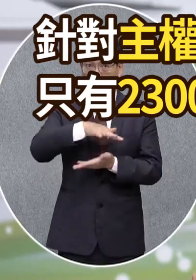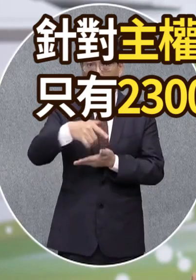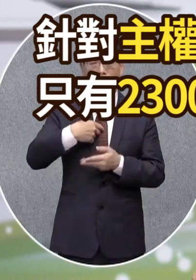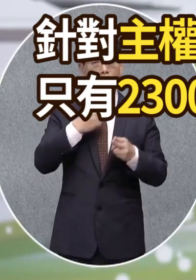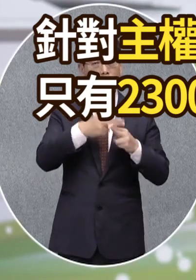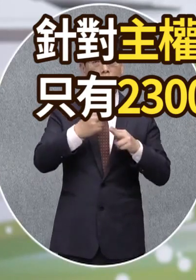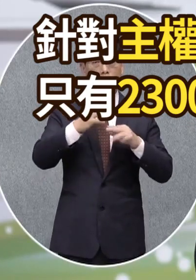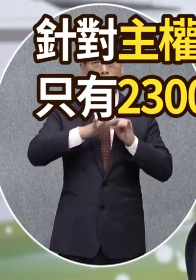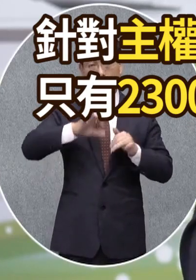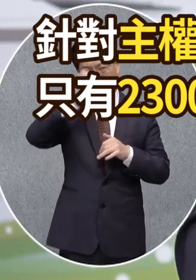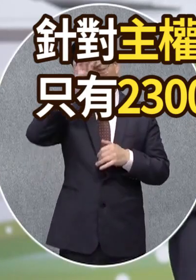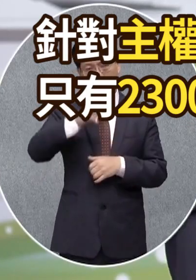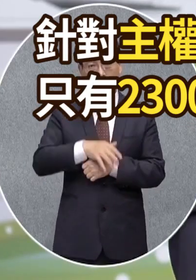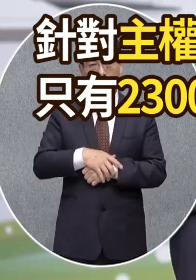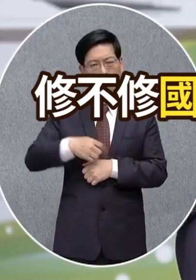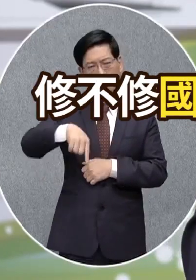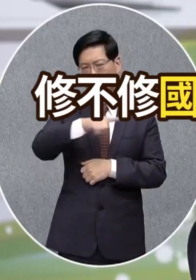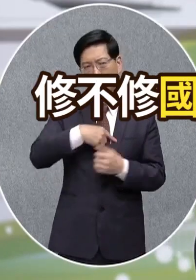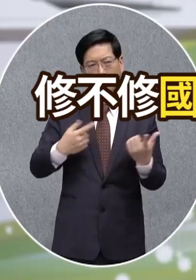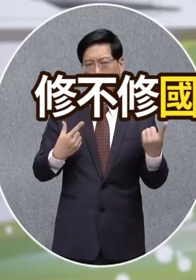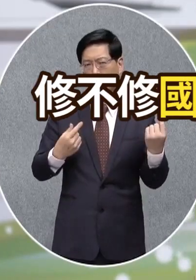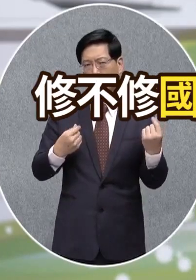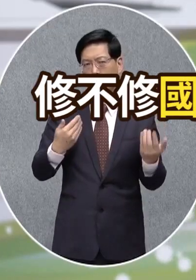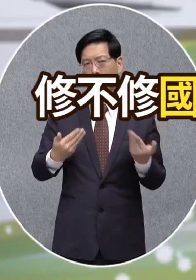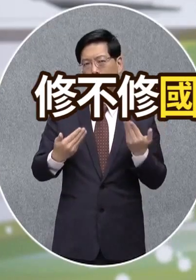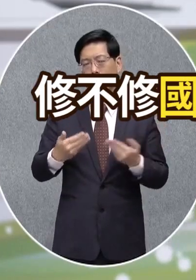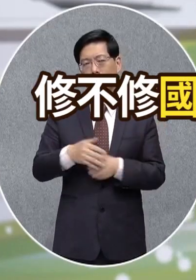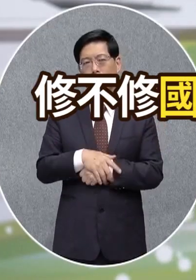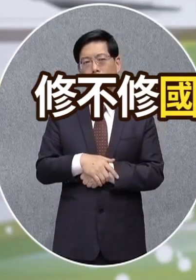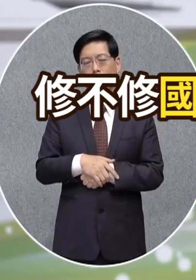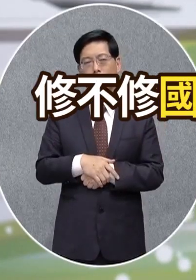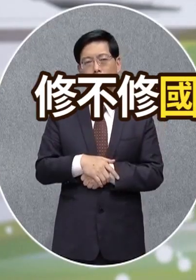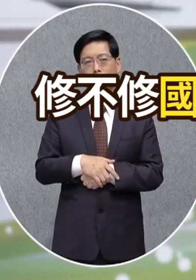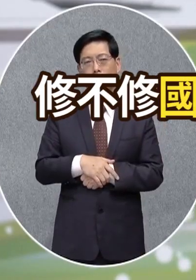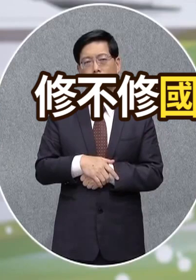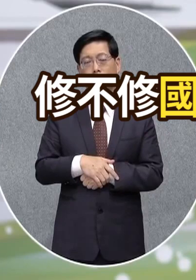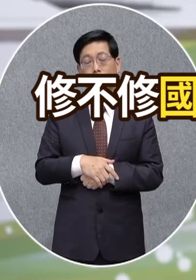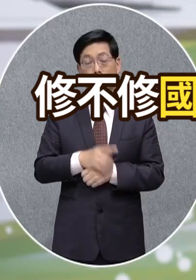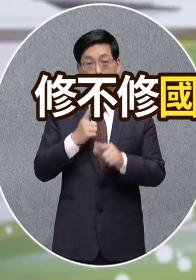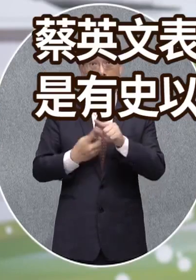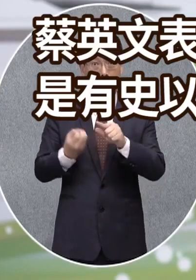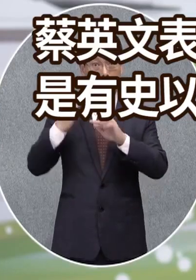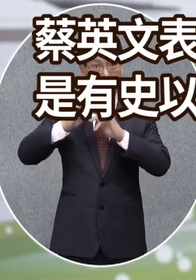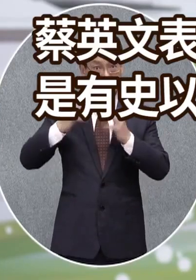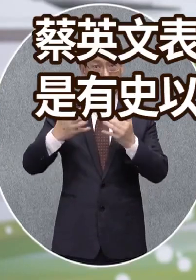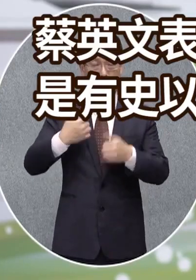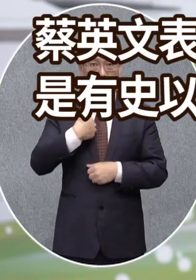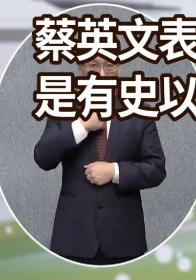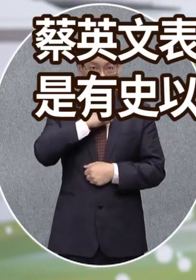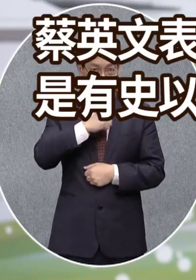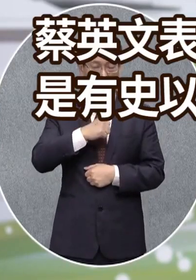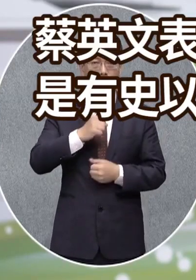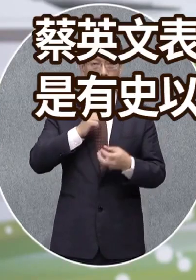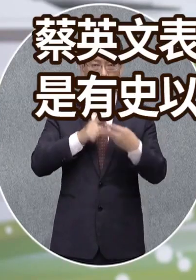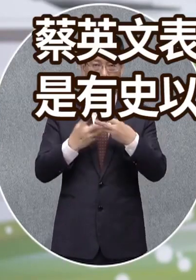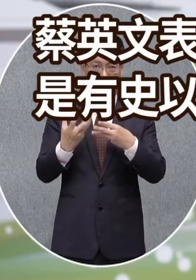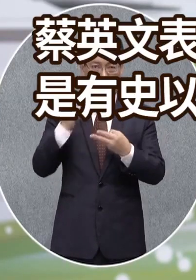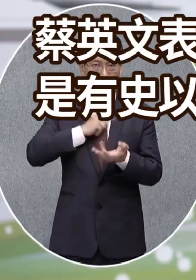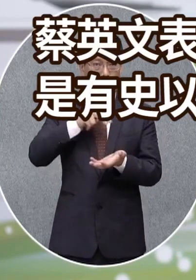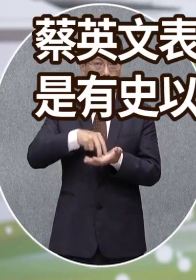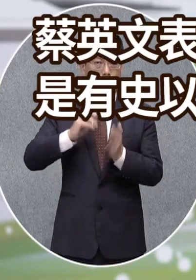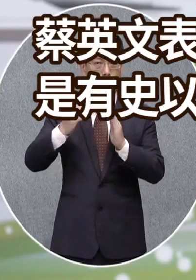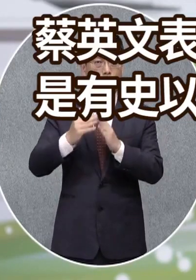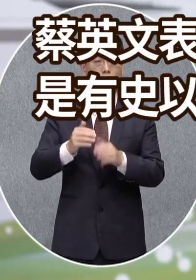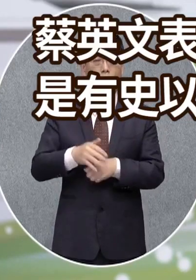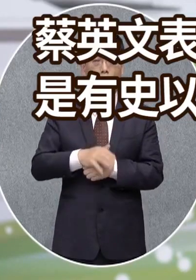进党人在主权立场上应该都没有太大的不同。那中华民国台湾是一个主权独立